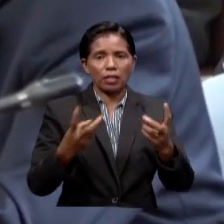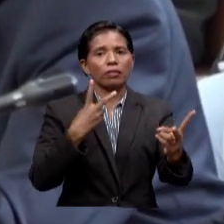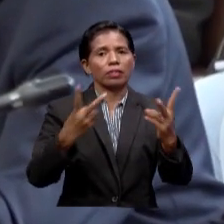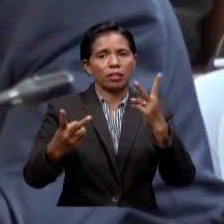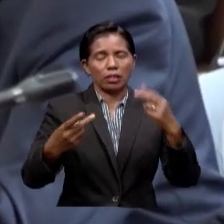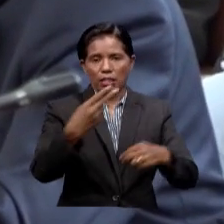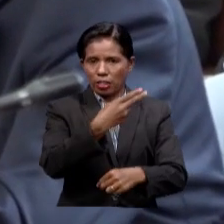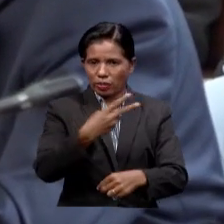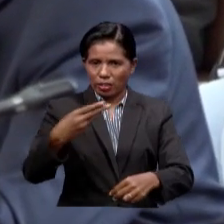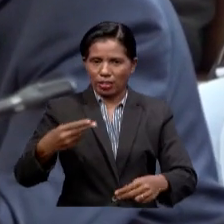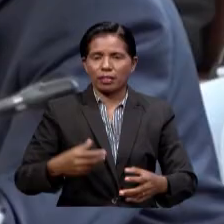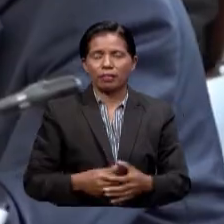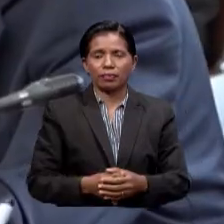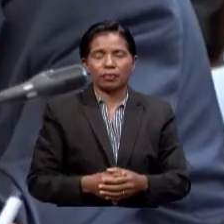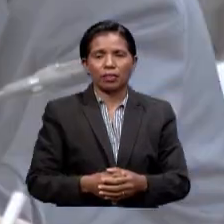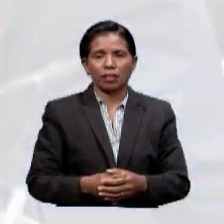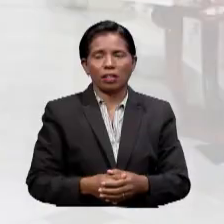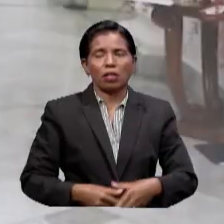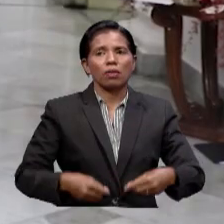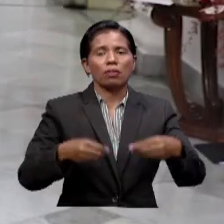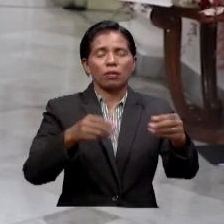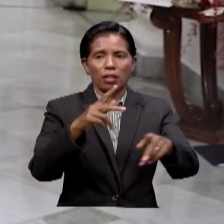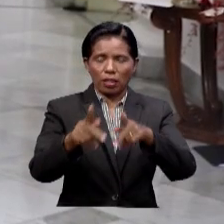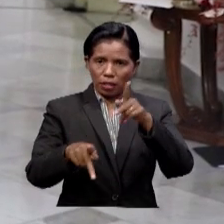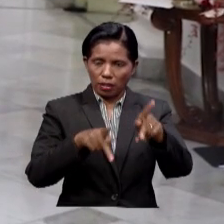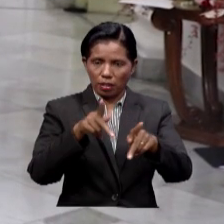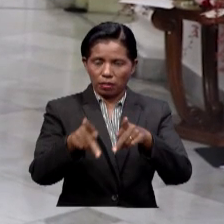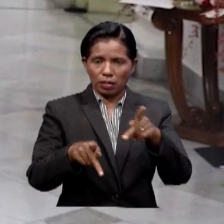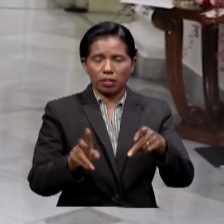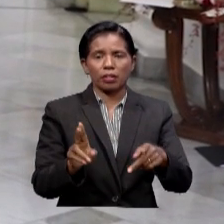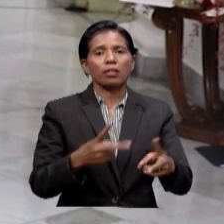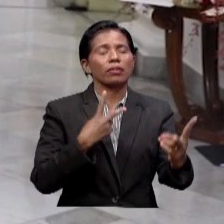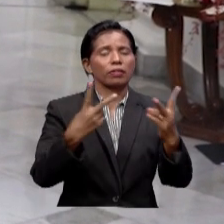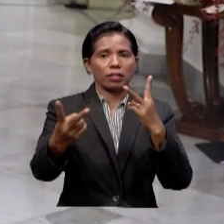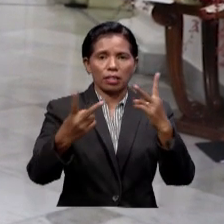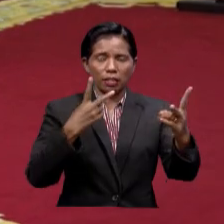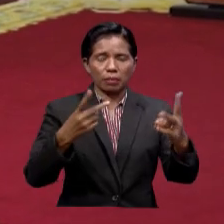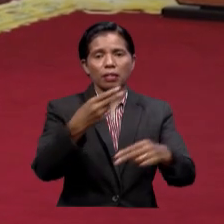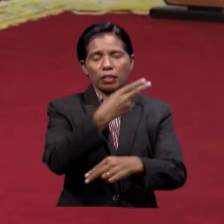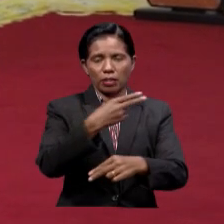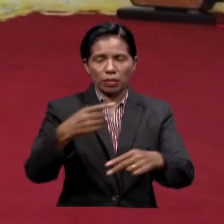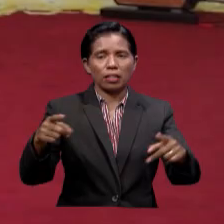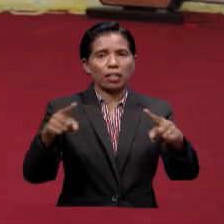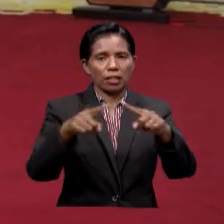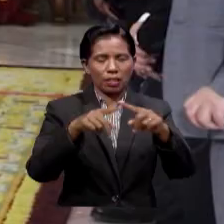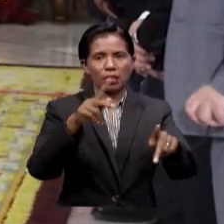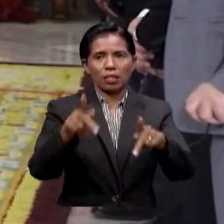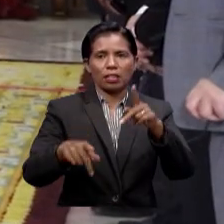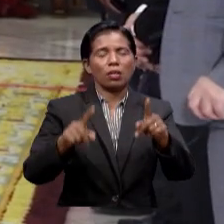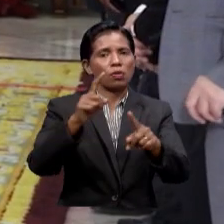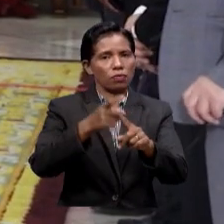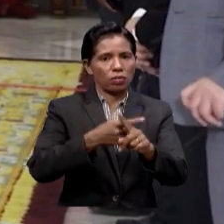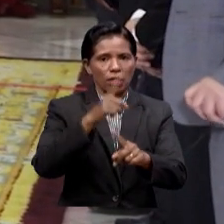Indonesia. Visto livre ne ofrece liu ba sidera un nebe mak viajen ba Indonesia nuder turista ho dura saun fulang